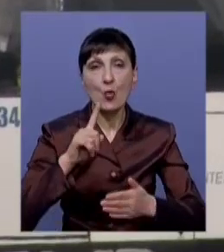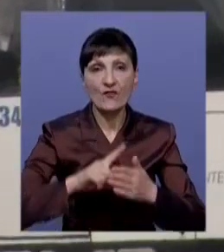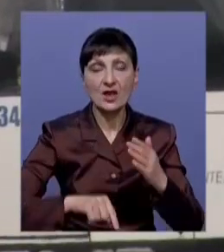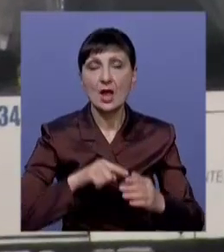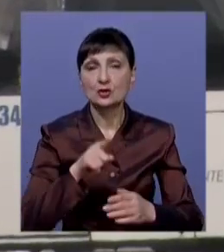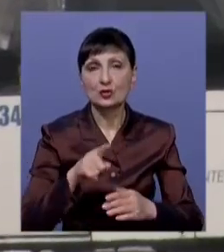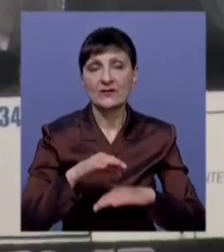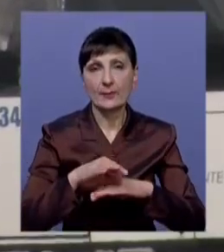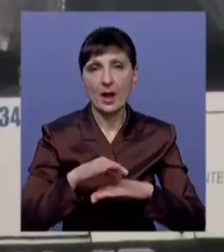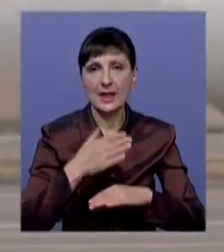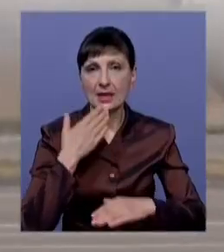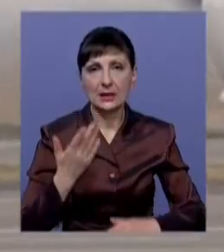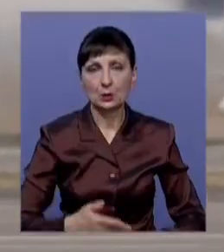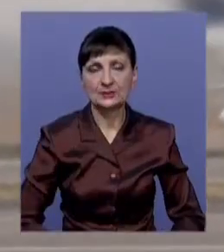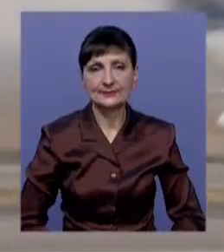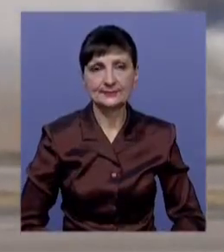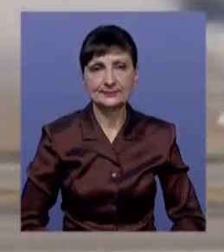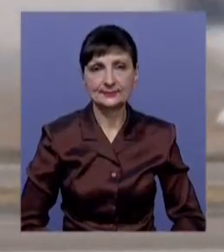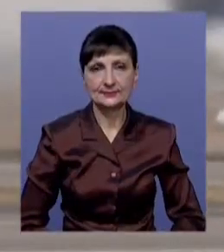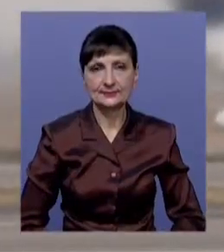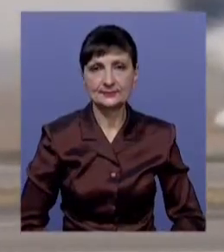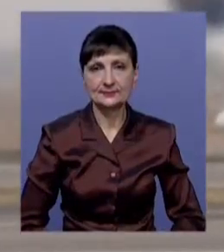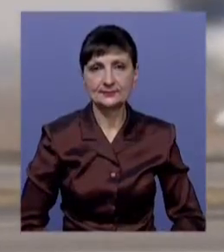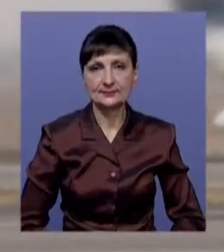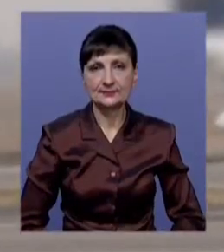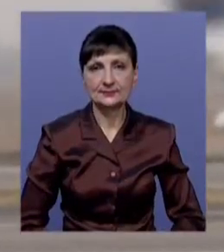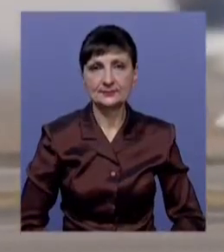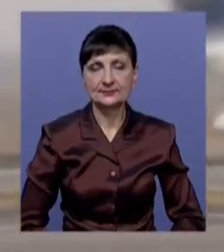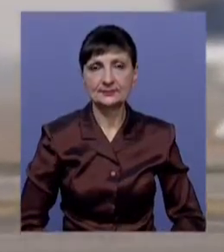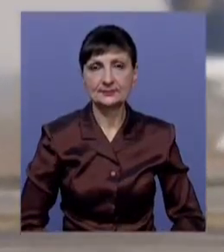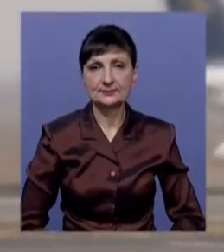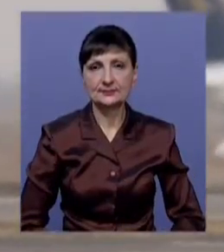вы не носитель инфекции. Роман Нощенко, Ялкунжан Ашимжанов, телеканал Алматы.